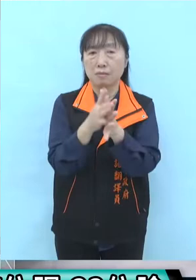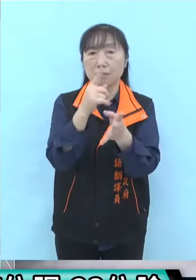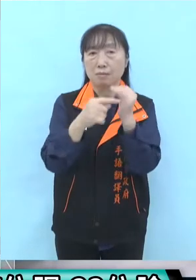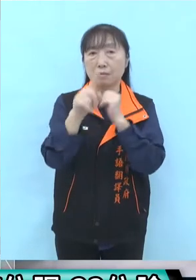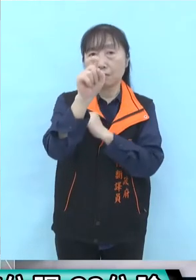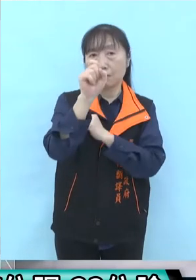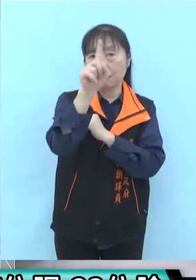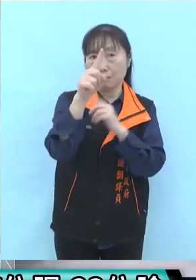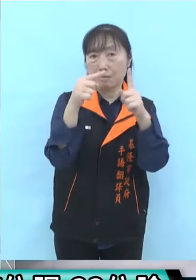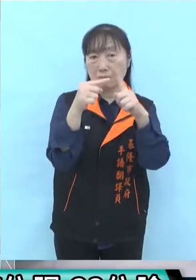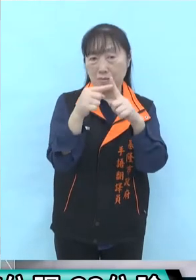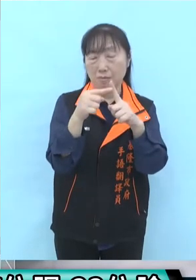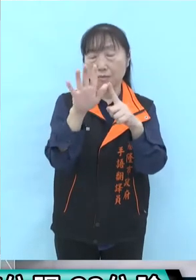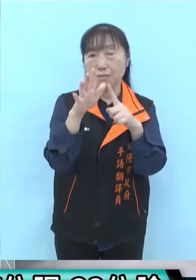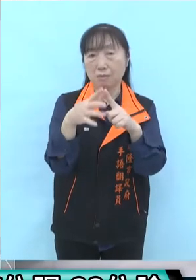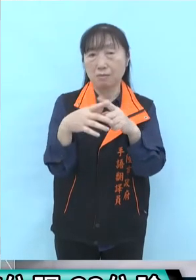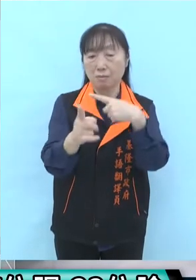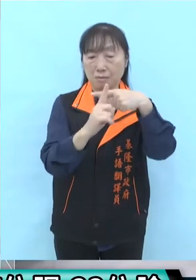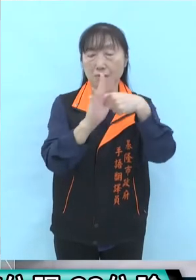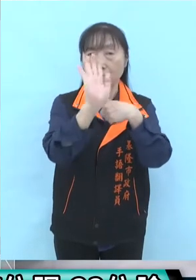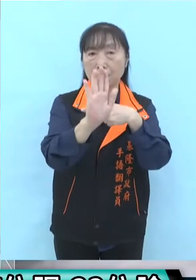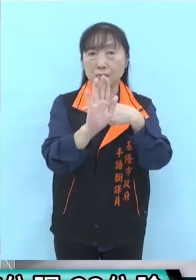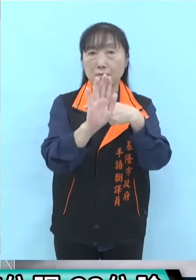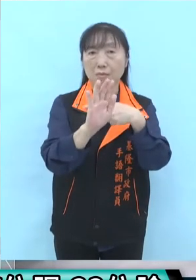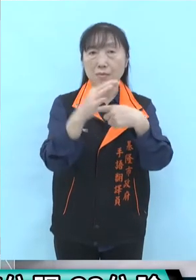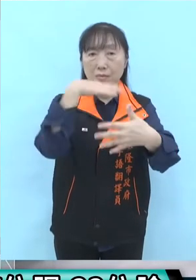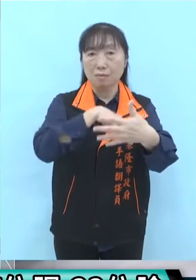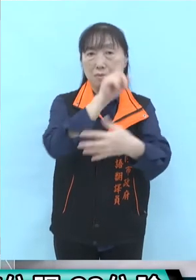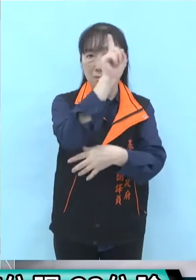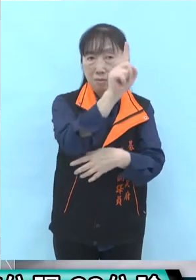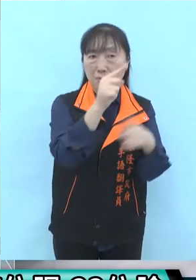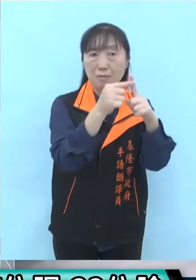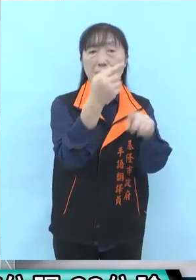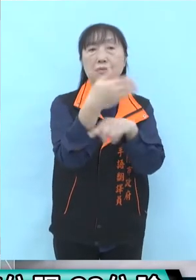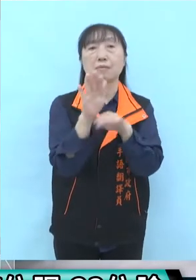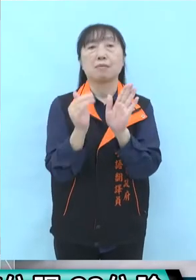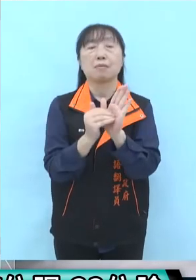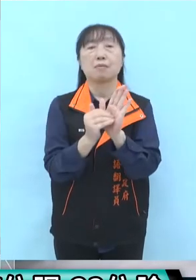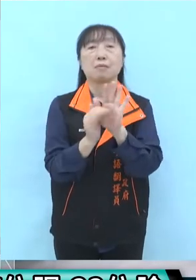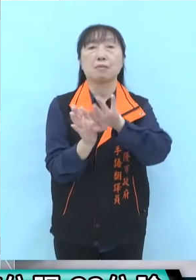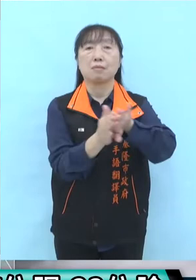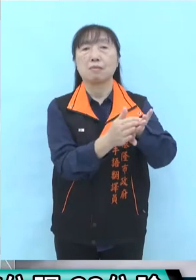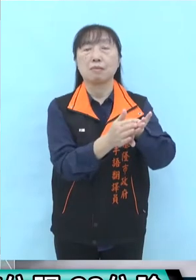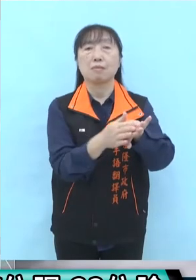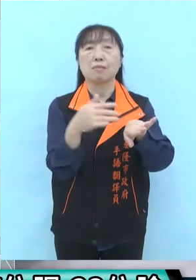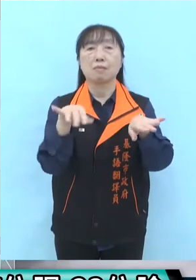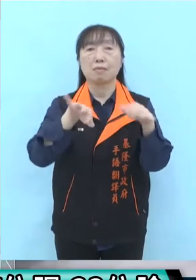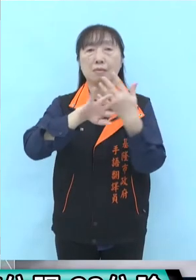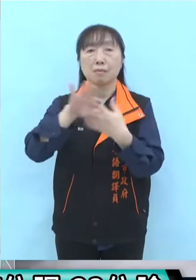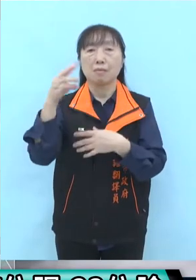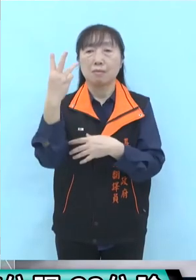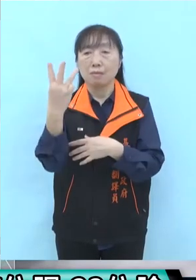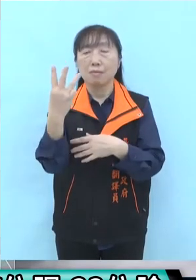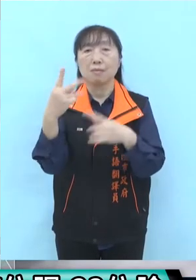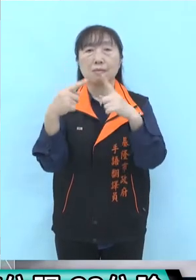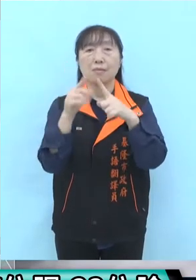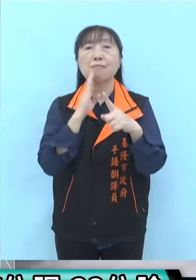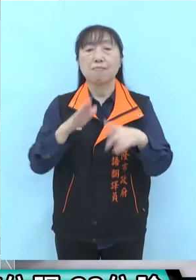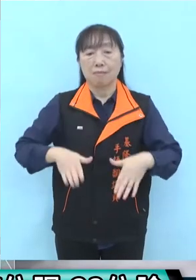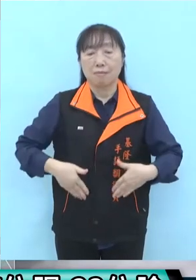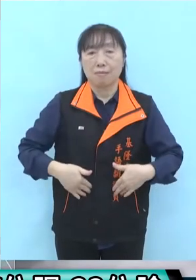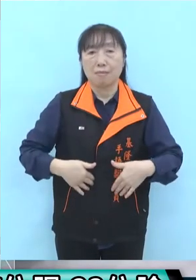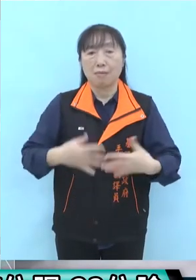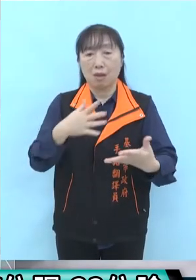民感染。那其中一位就不幸往生，那其中有3位他因为有急性的症